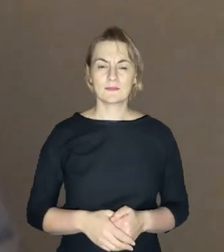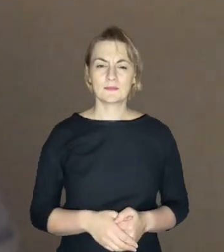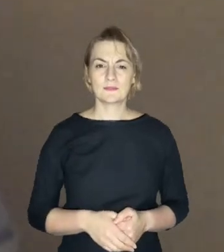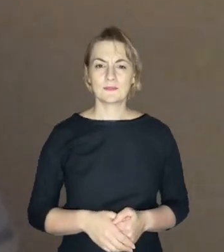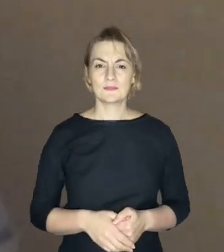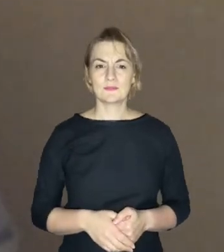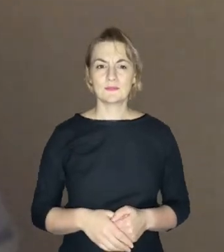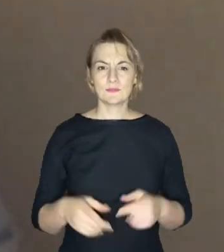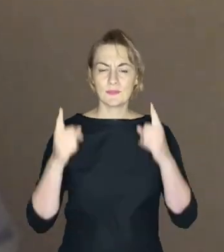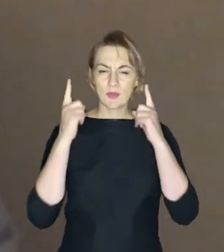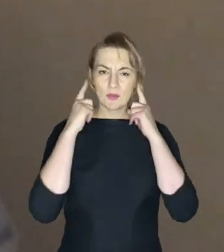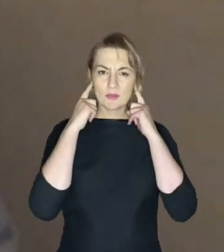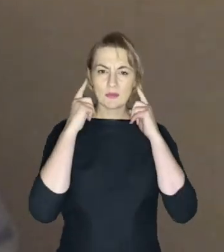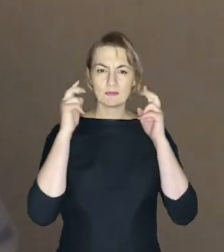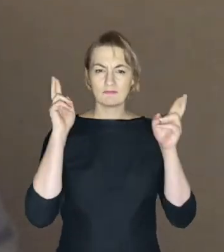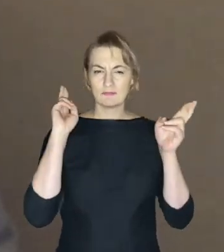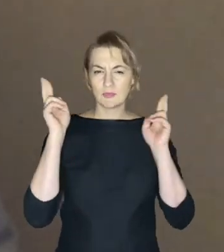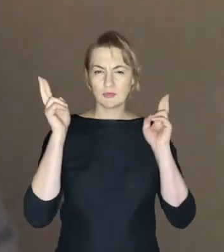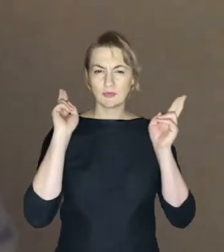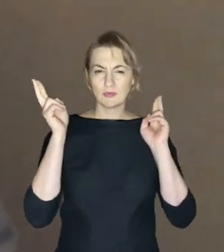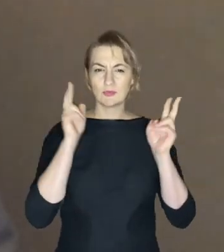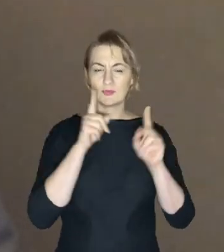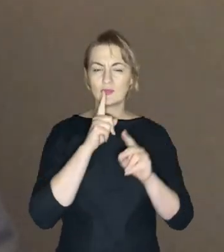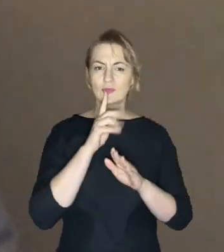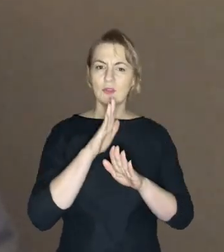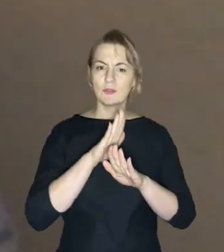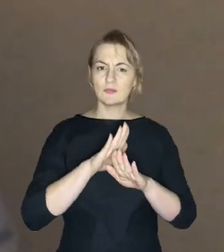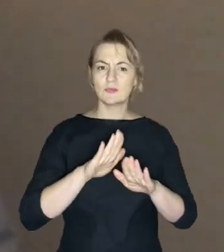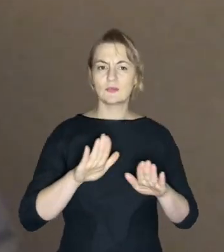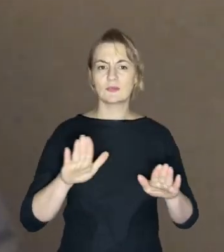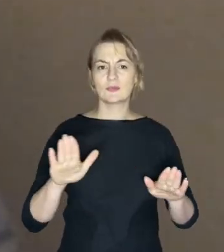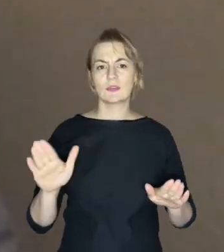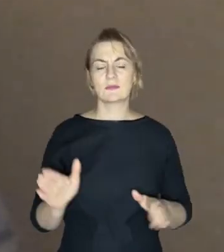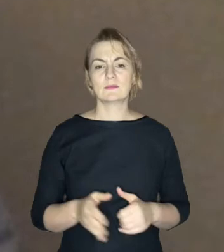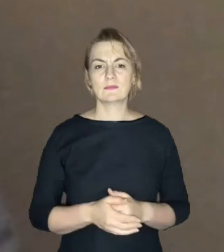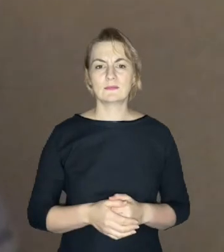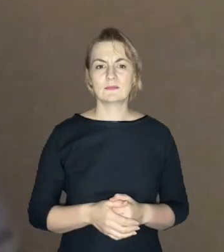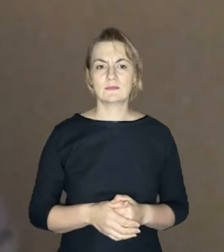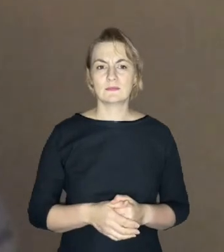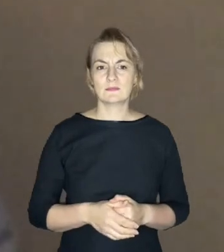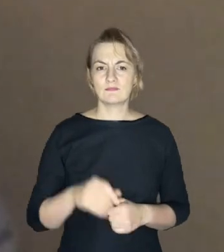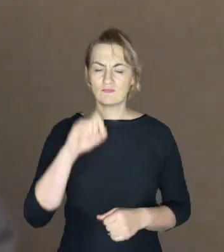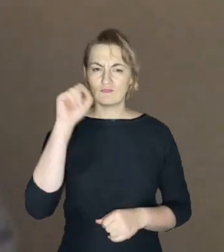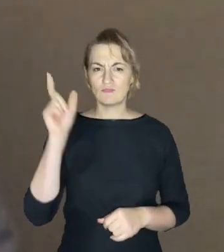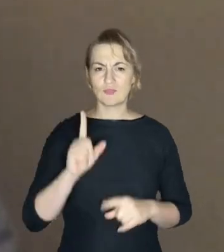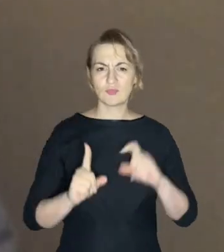W uszach grzmieć będzie cisza. Po burzy